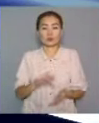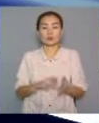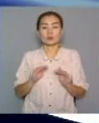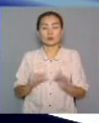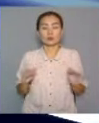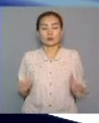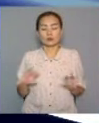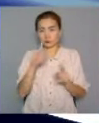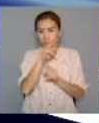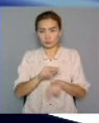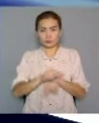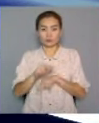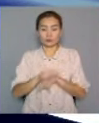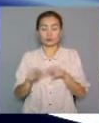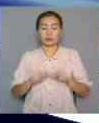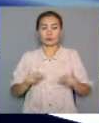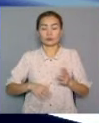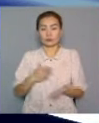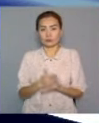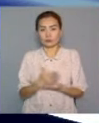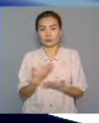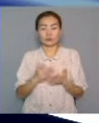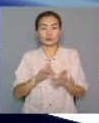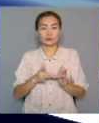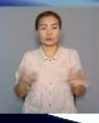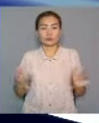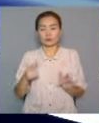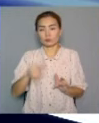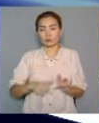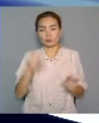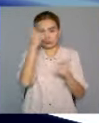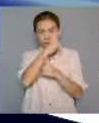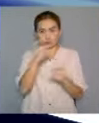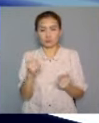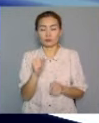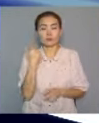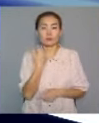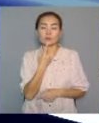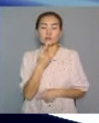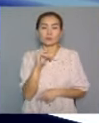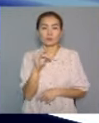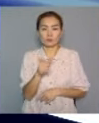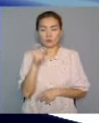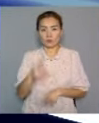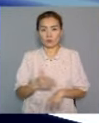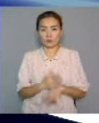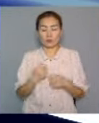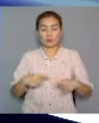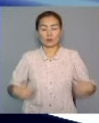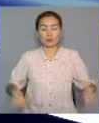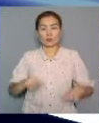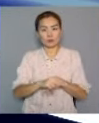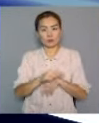Атырауда оқушыларға ерекше білім беретін ұстаз бар. Әлеуметтік желі қолданушылары назарына іліккен ағылшын тілі пәнінің мұғалімі.